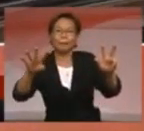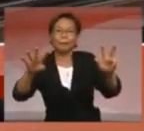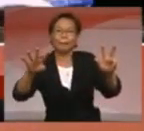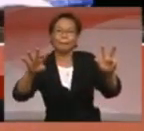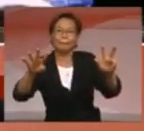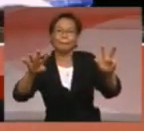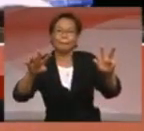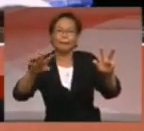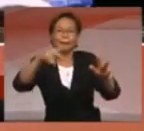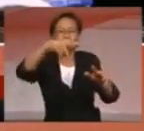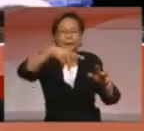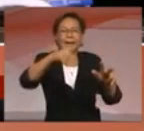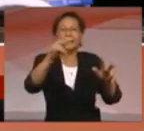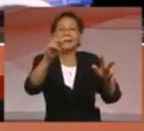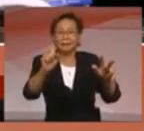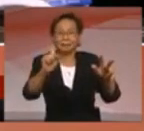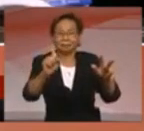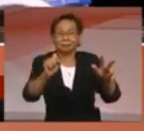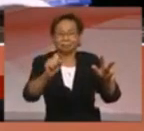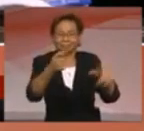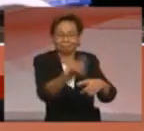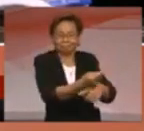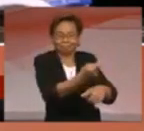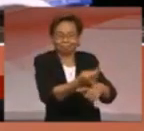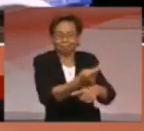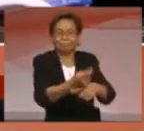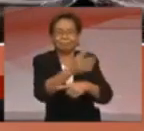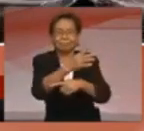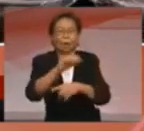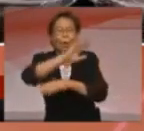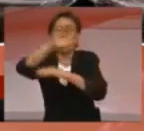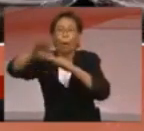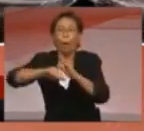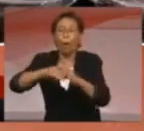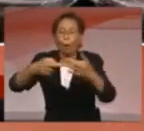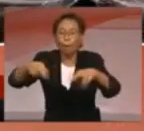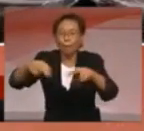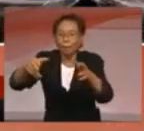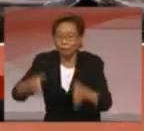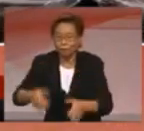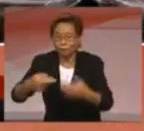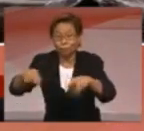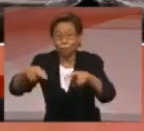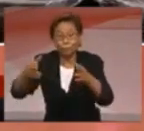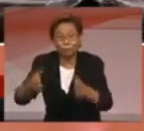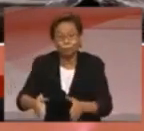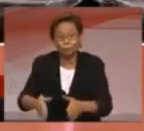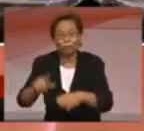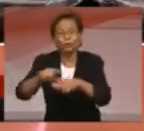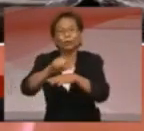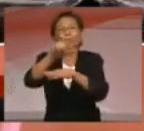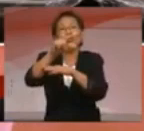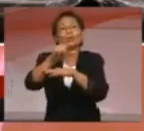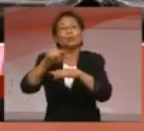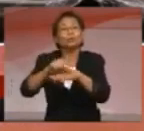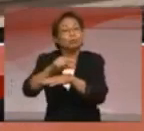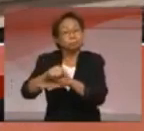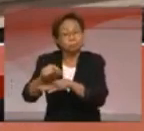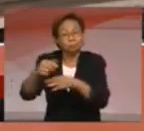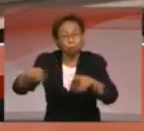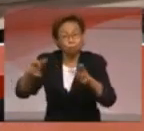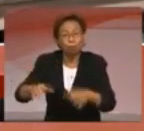322,834 perusahaan kecil dan sederhana PKS serta para peruncit dalam menggunakan platform